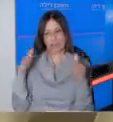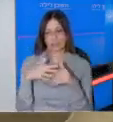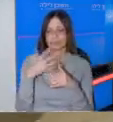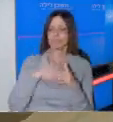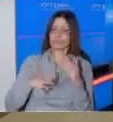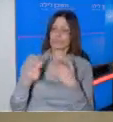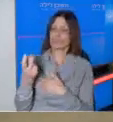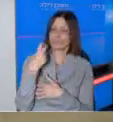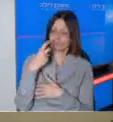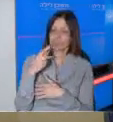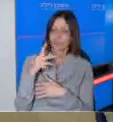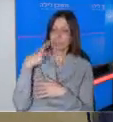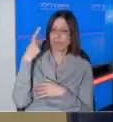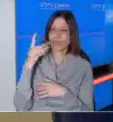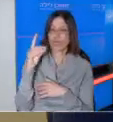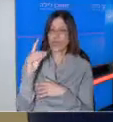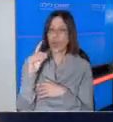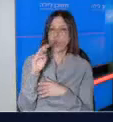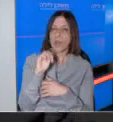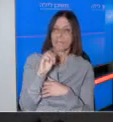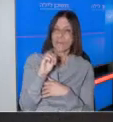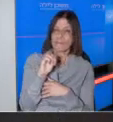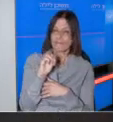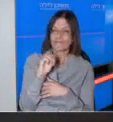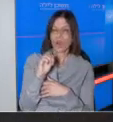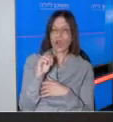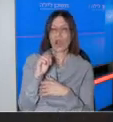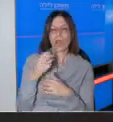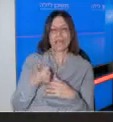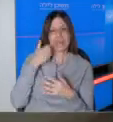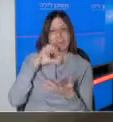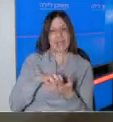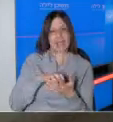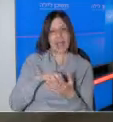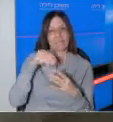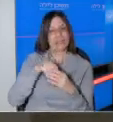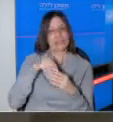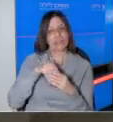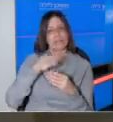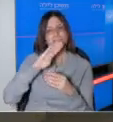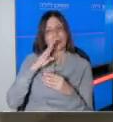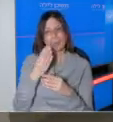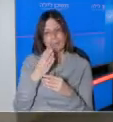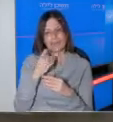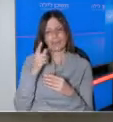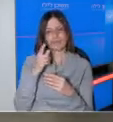אלינו לשיחה את פרופסור דרור מבורך, מנהל מחלקה פנימית בית בית החולים הדסה עין כרם. ערב טוב, פרופסור מבורך.